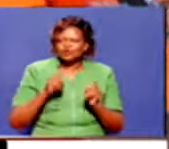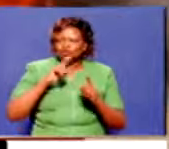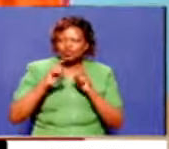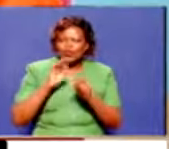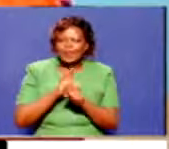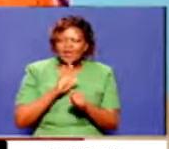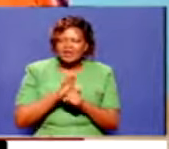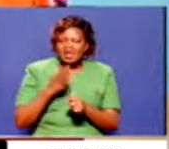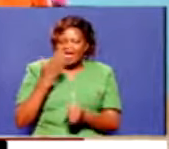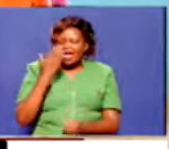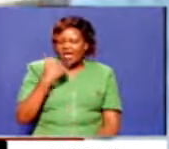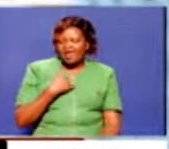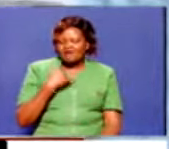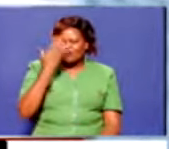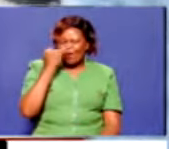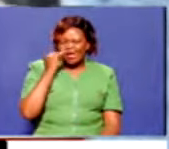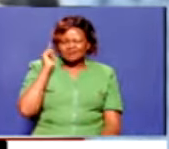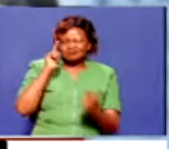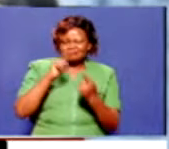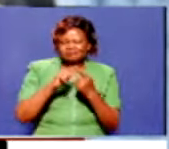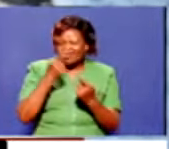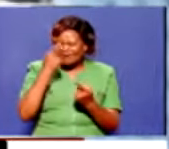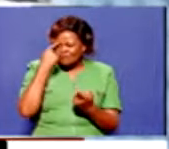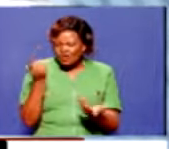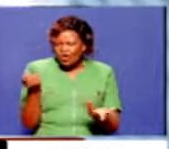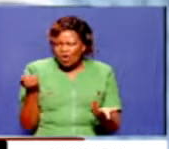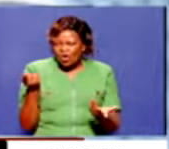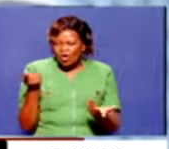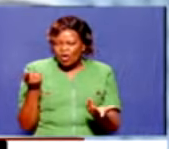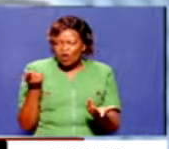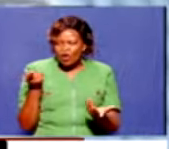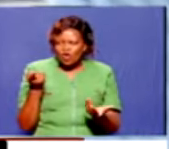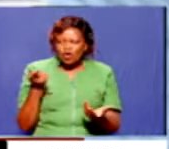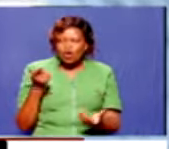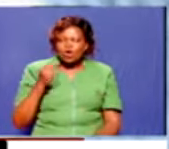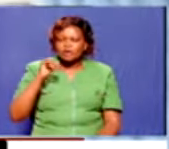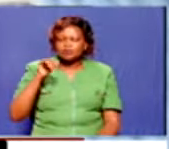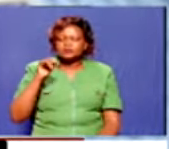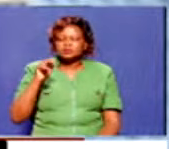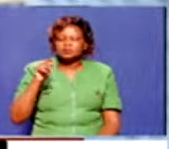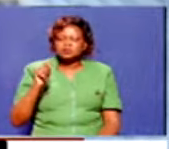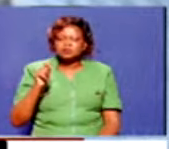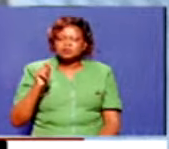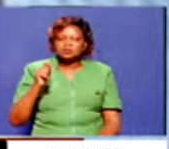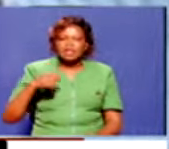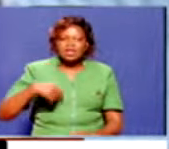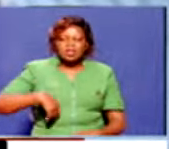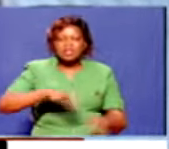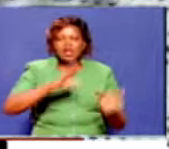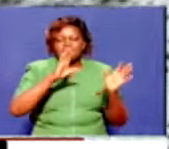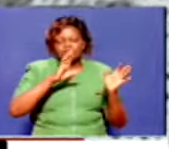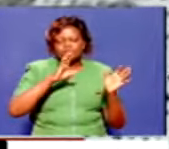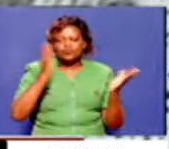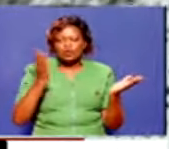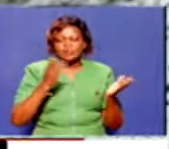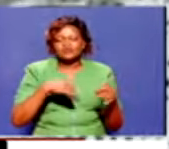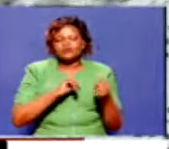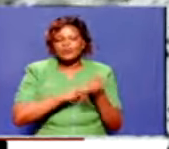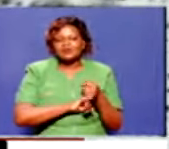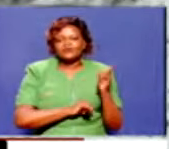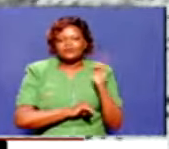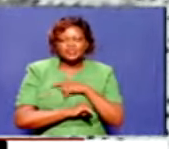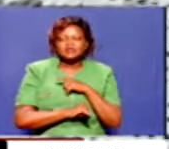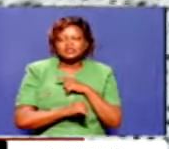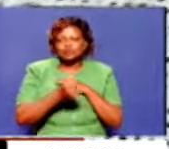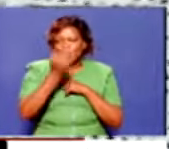nia ya shambulizi hilo, huku ikisema kuwa Janet aliondoka mahala alipokuwa ameolewa siku chache zilizopita kutokana